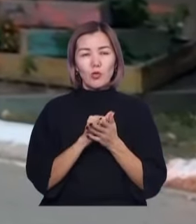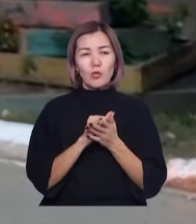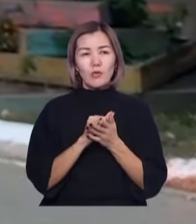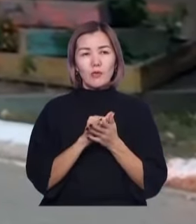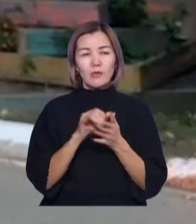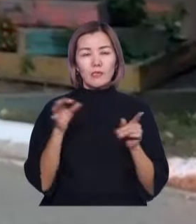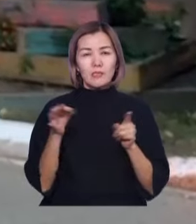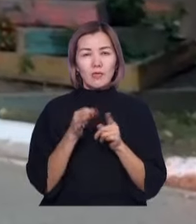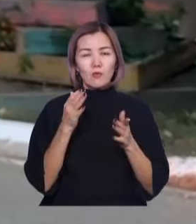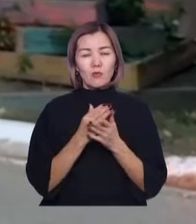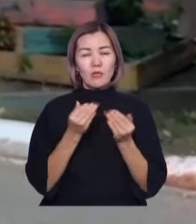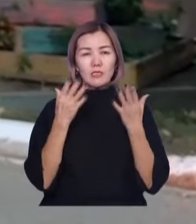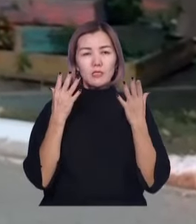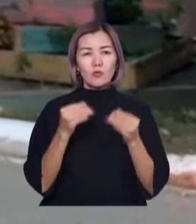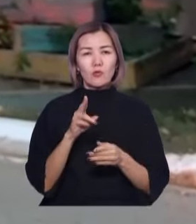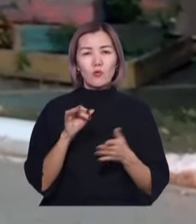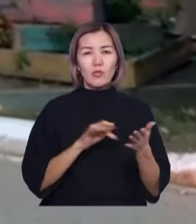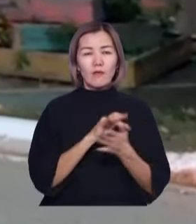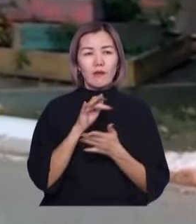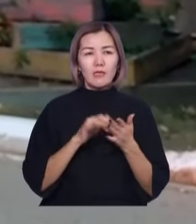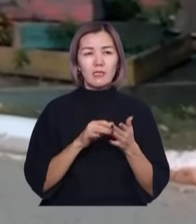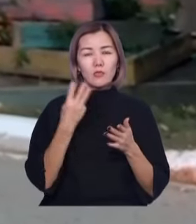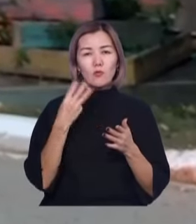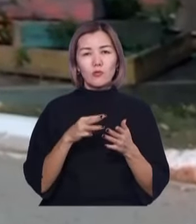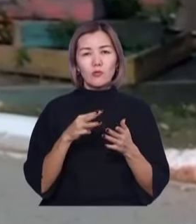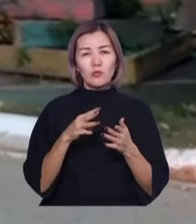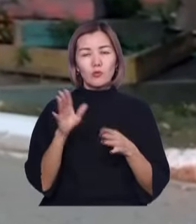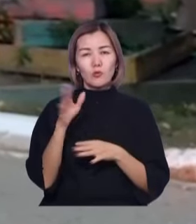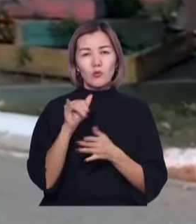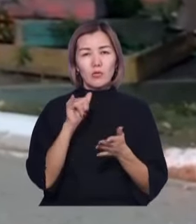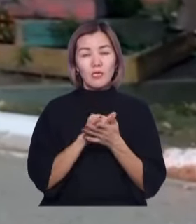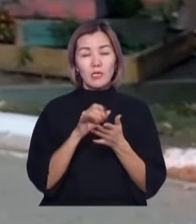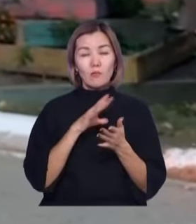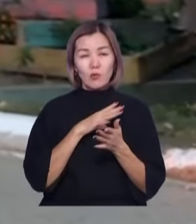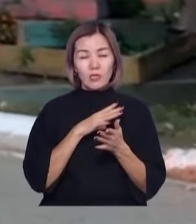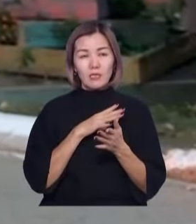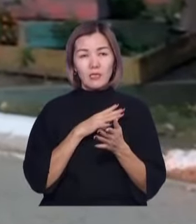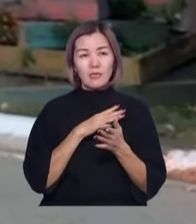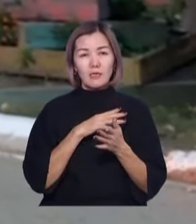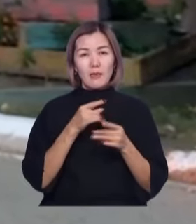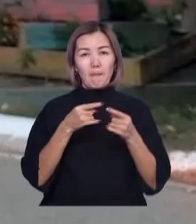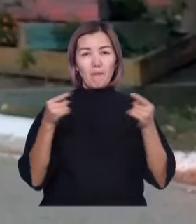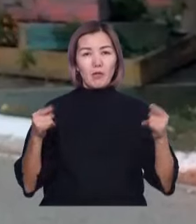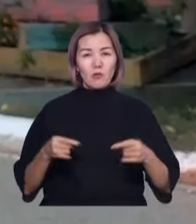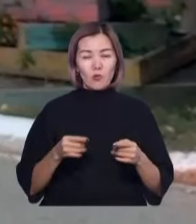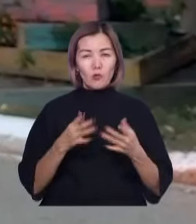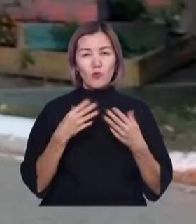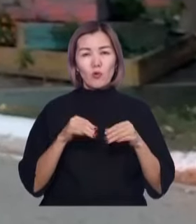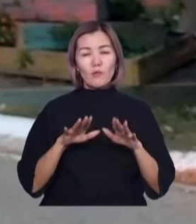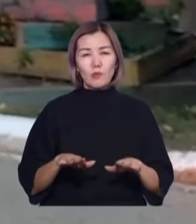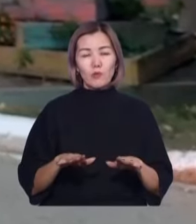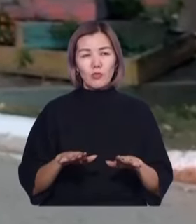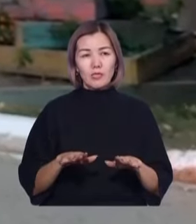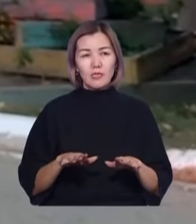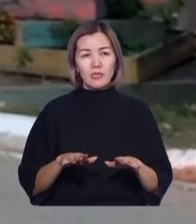отырмыз. Қазіргі таңда Қонаев қаласында 30-ға жуық ту ілінген болатын. Оның өзі балкондарға, қоғамдық орындарға